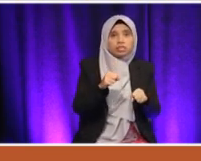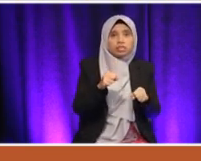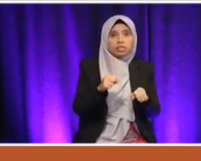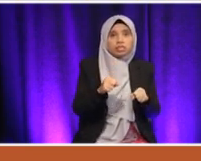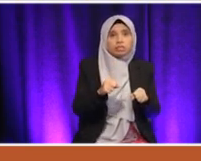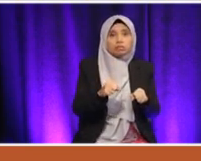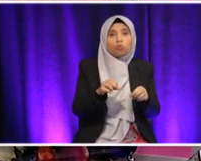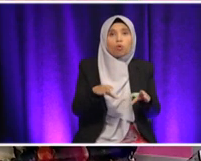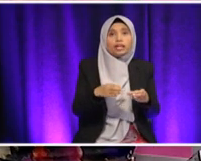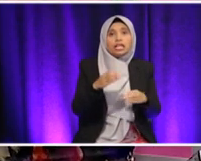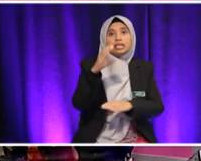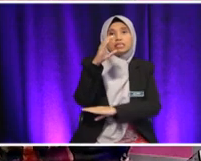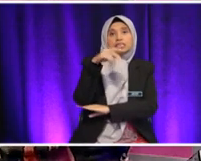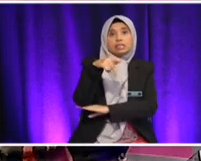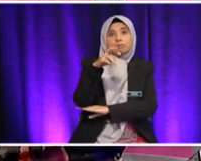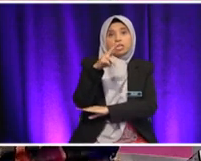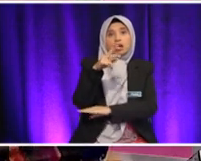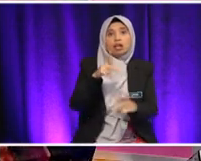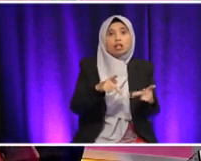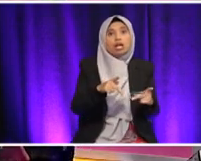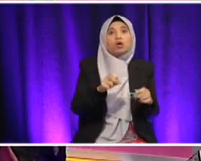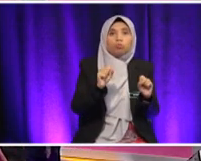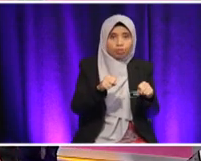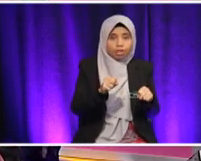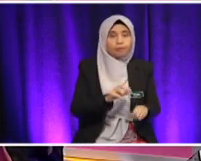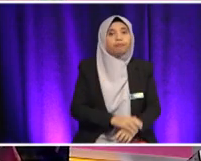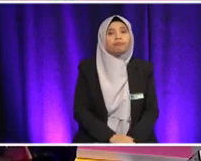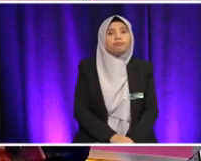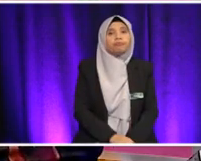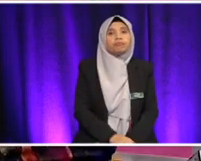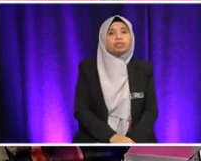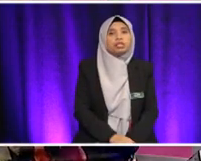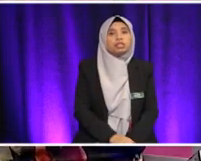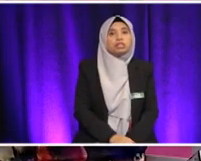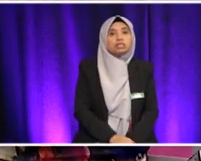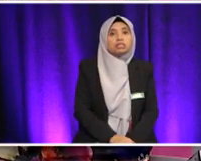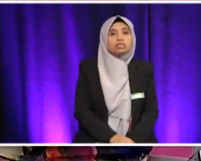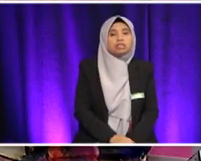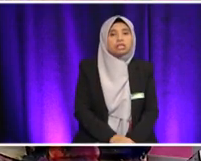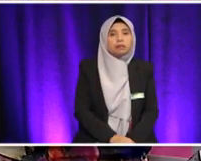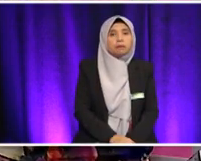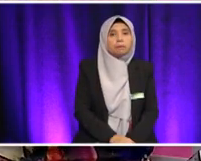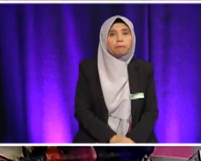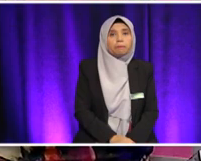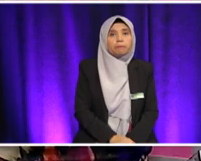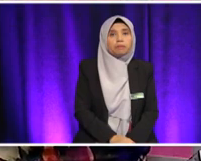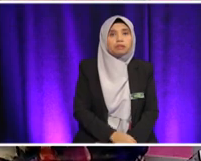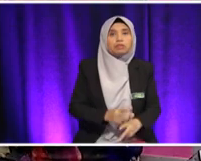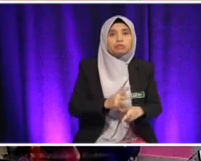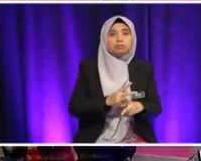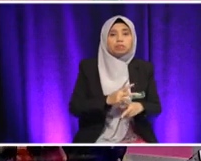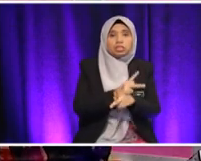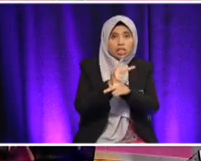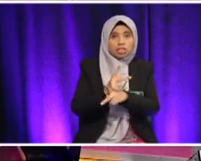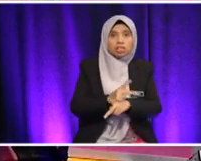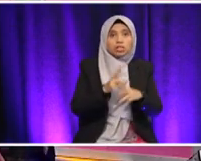CBR jika belum Oke ini adalah situasi kecemasan ya yang pujaga warga emas 10